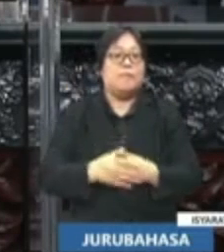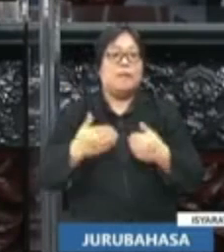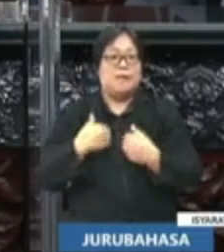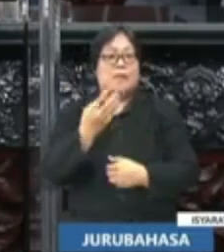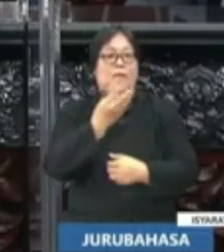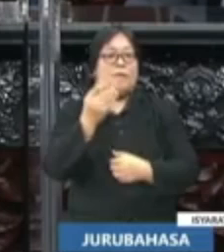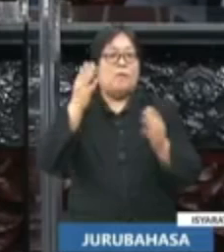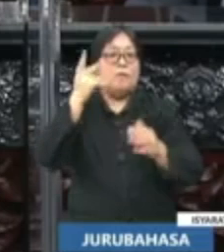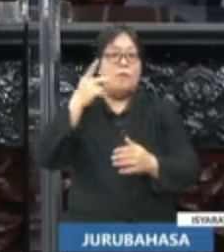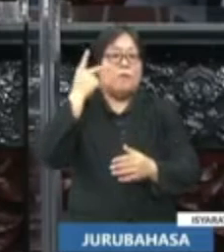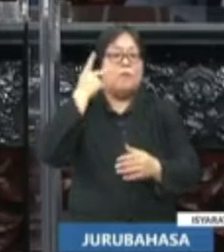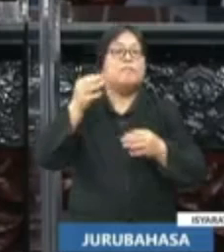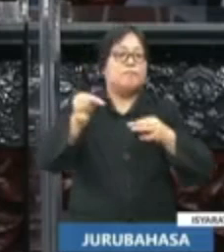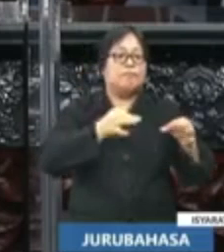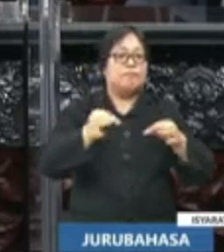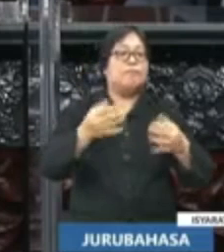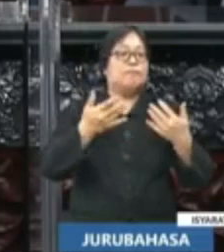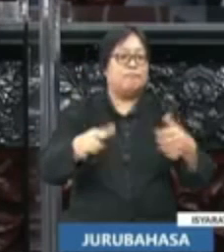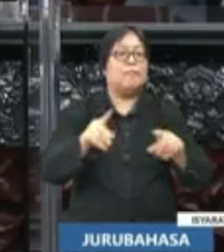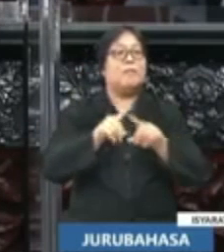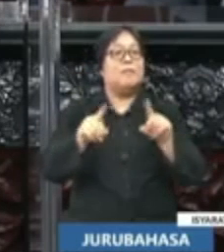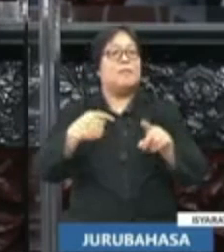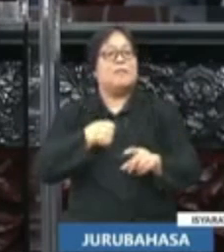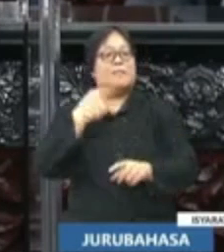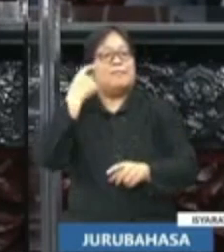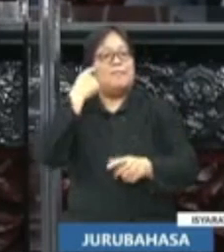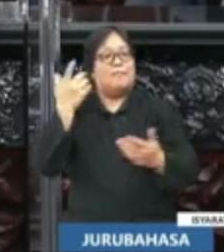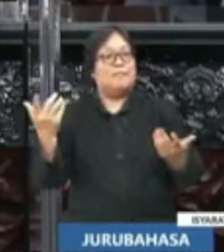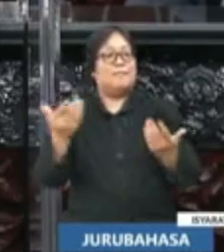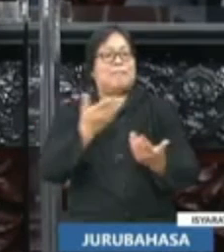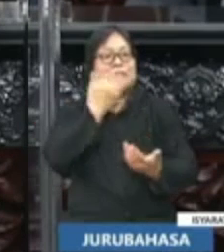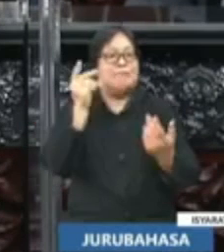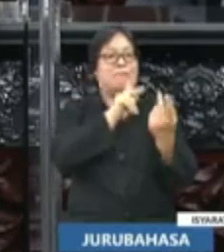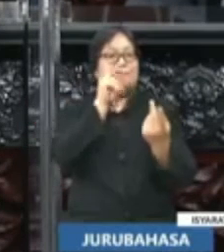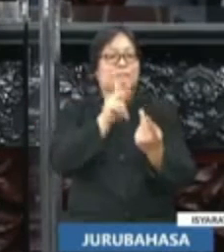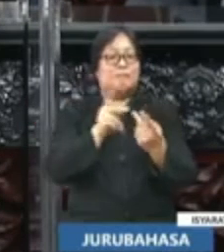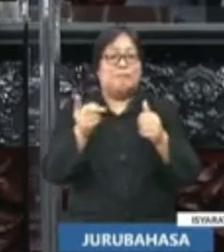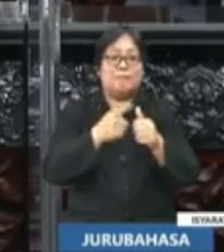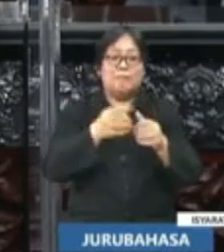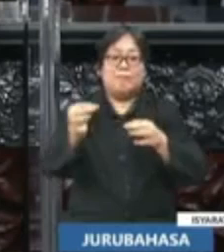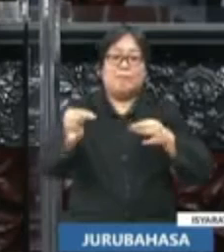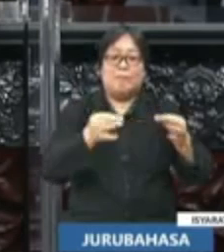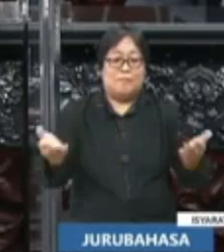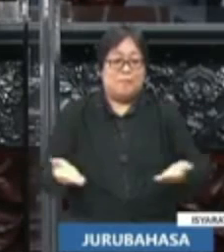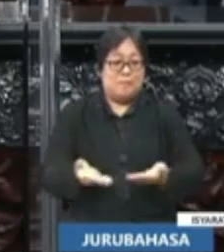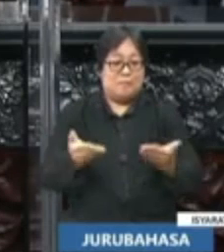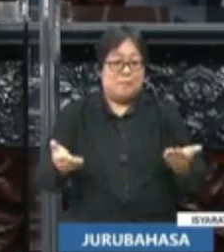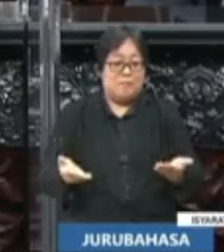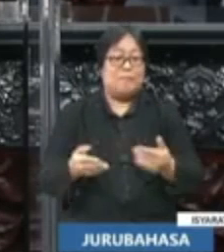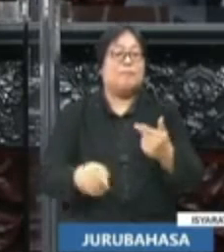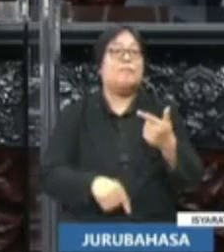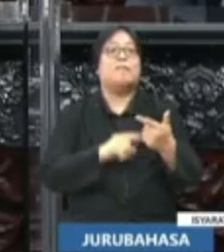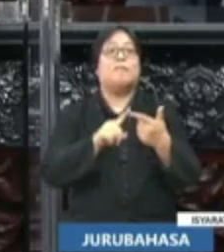beberapa tokoh politik yang telah beri penjelasan, tetapi saya fikir adalah wajar, pertama, penjelasan itu dibuat di sini,